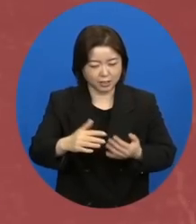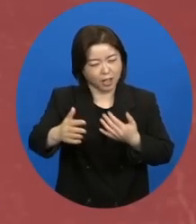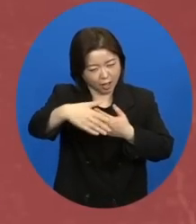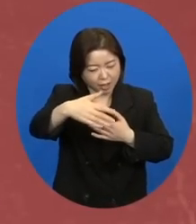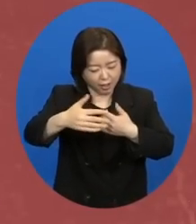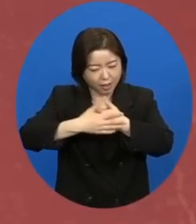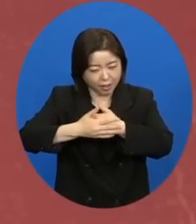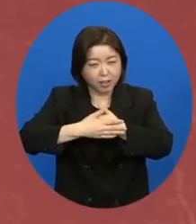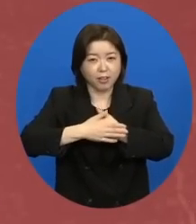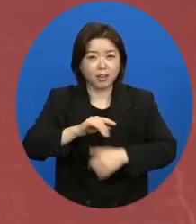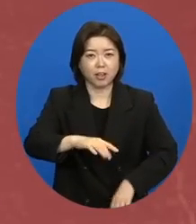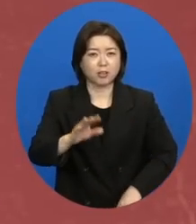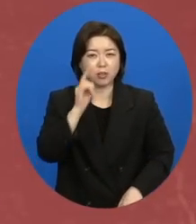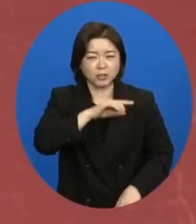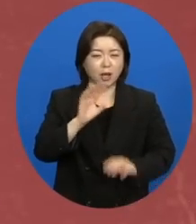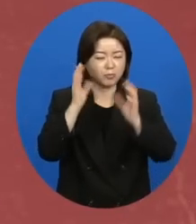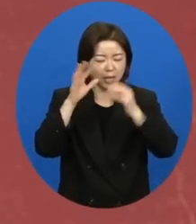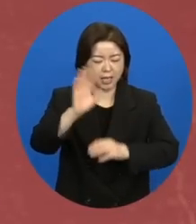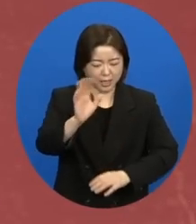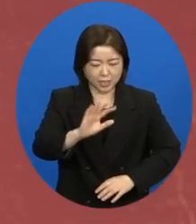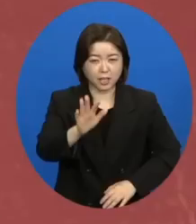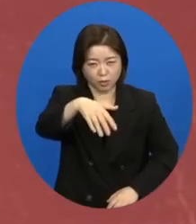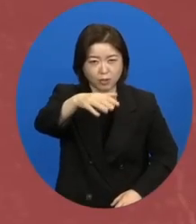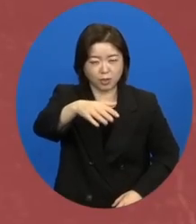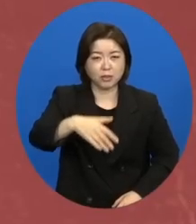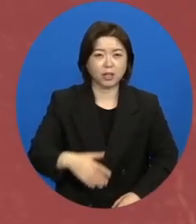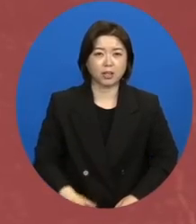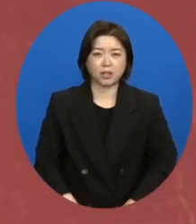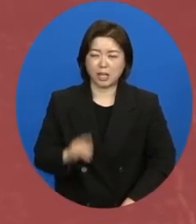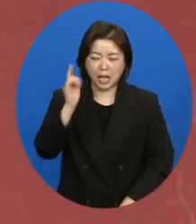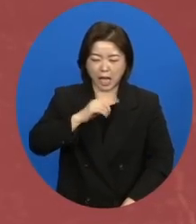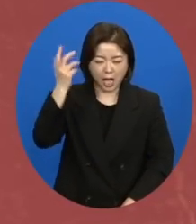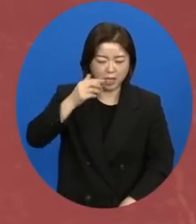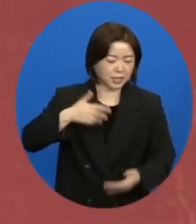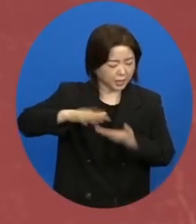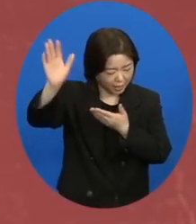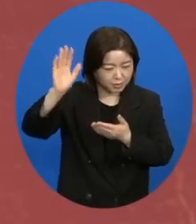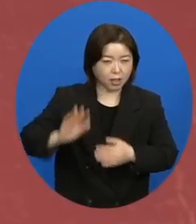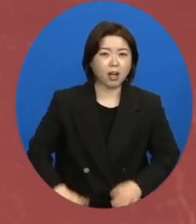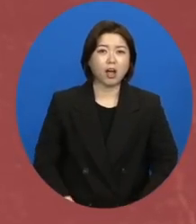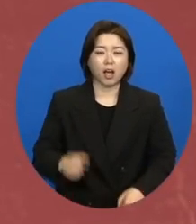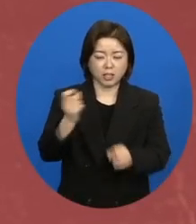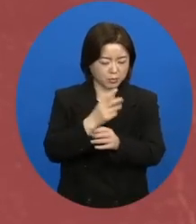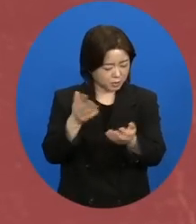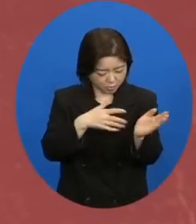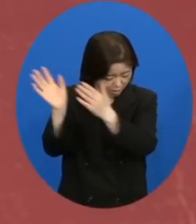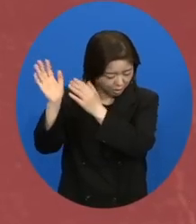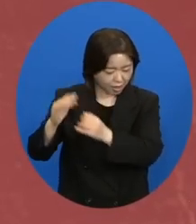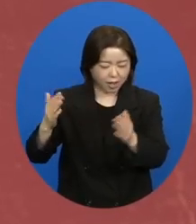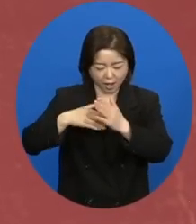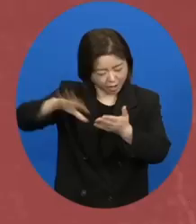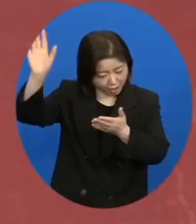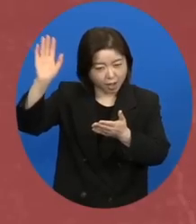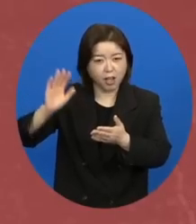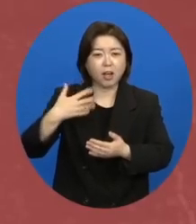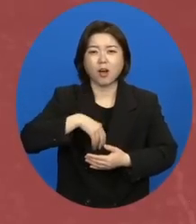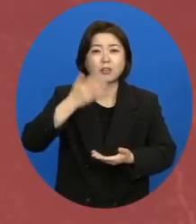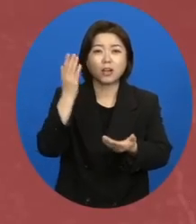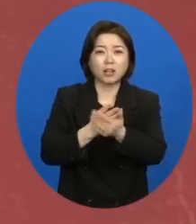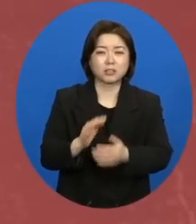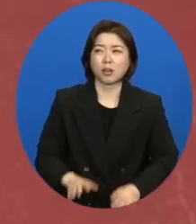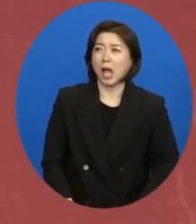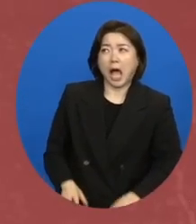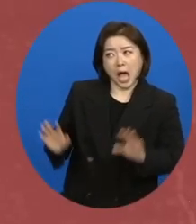아니야. 넌 나쁜 애가 아니야. 넌 나쁜 애가 아니야. 악한 영은 봤어. 이미 지나갔어. 나갔어. 걱정하지 마.